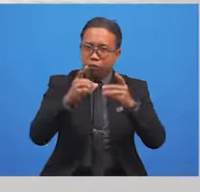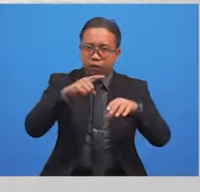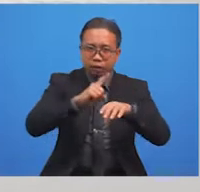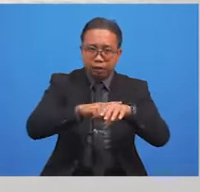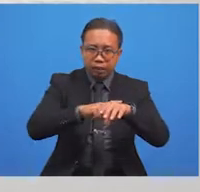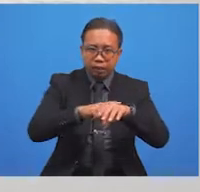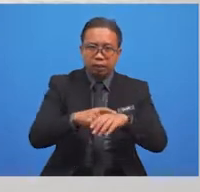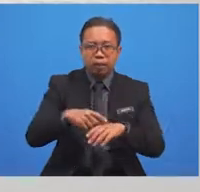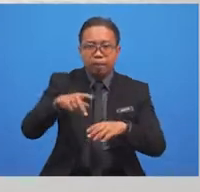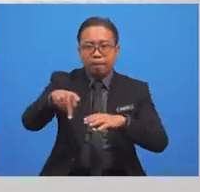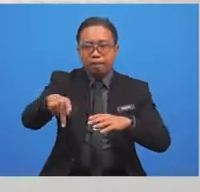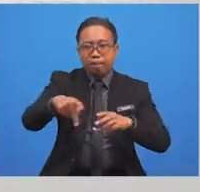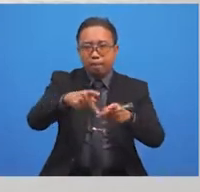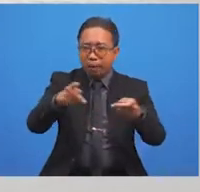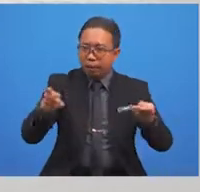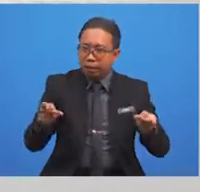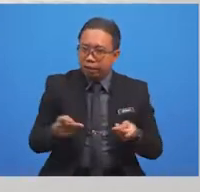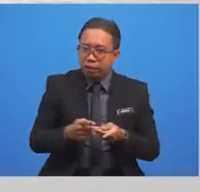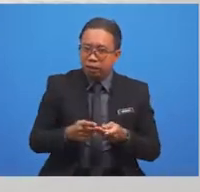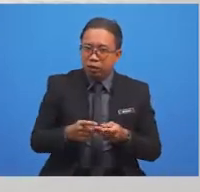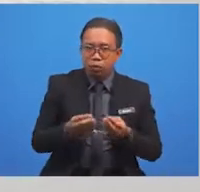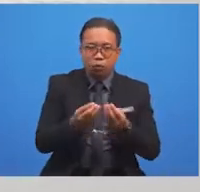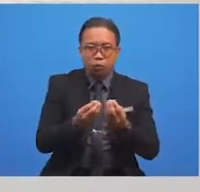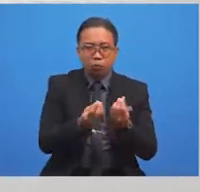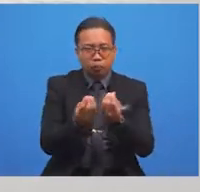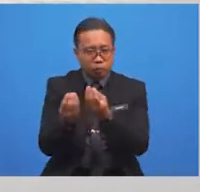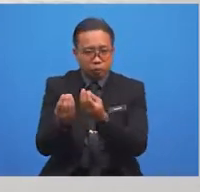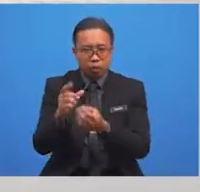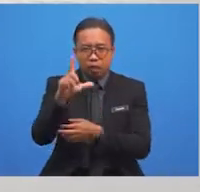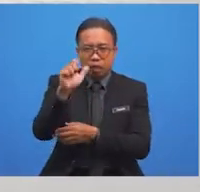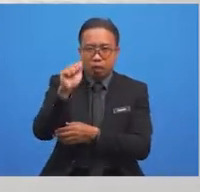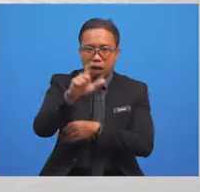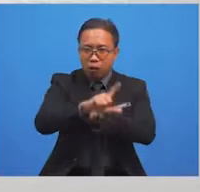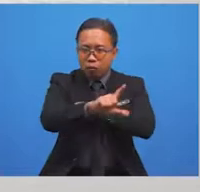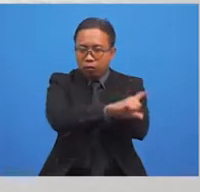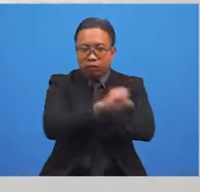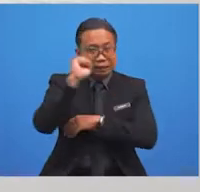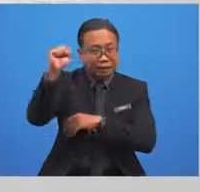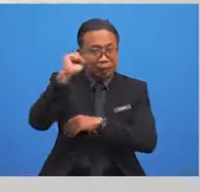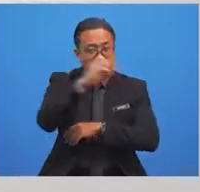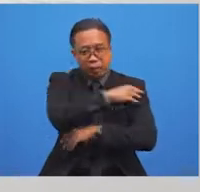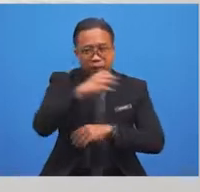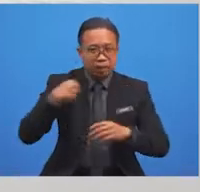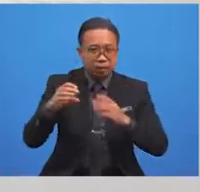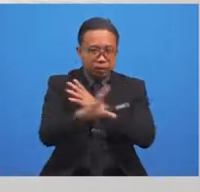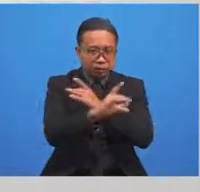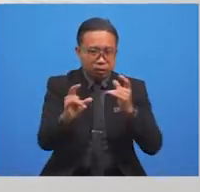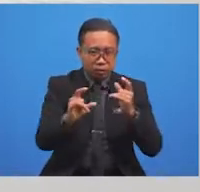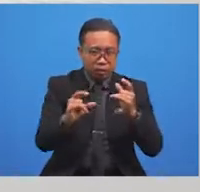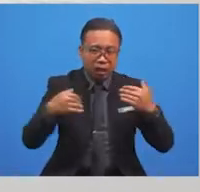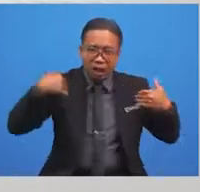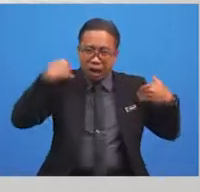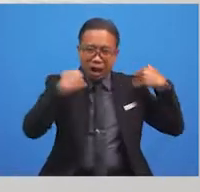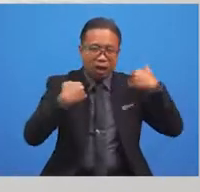kawasan padang rumput laut di perairan Johor, Sabah dan Sarawak. Dugong adalah spesies